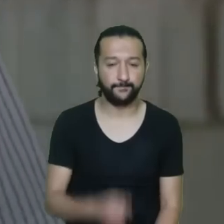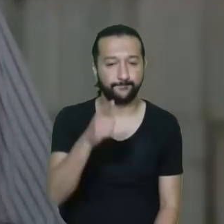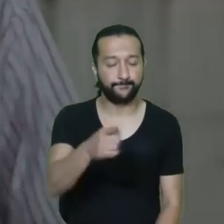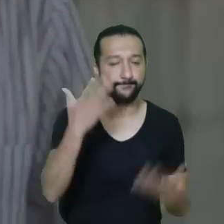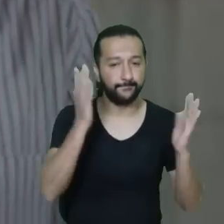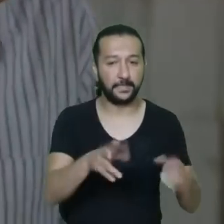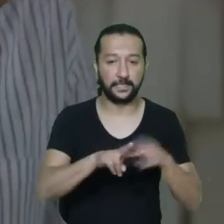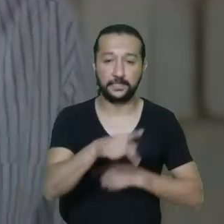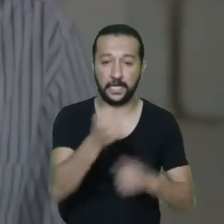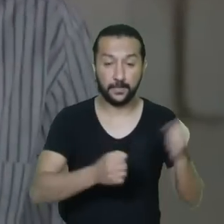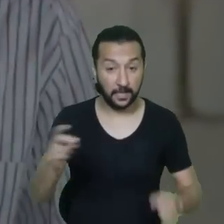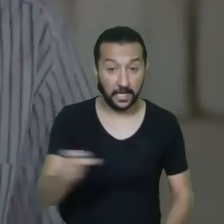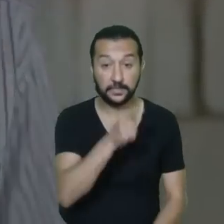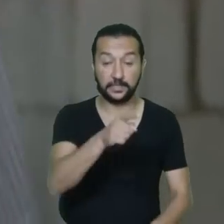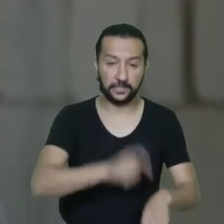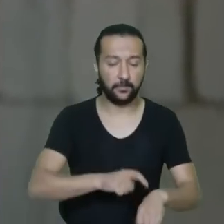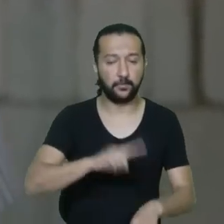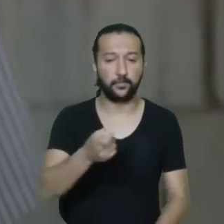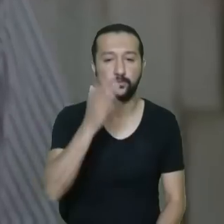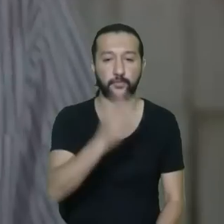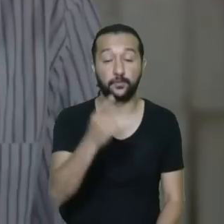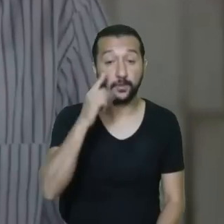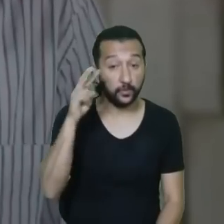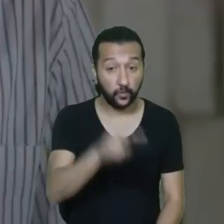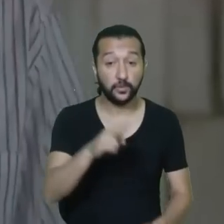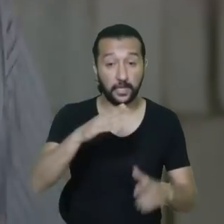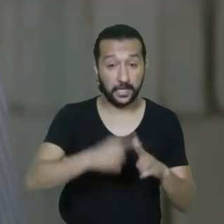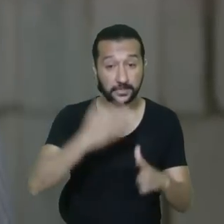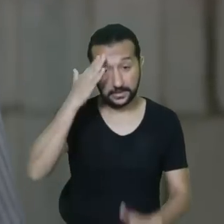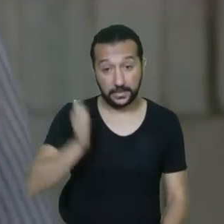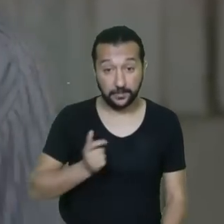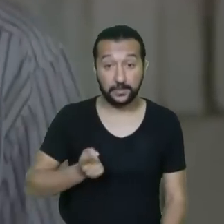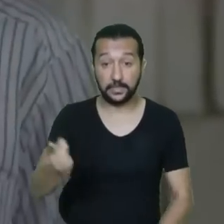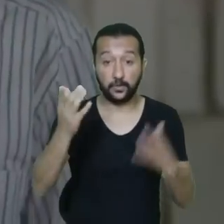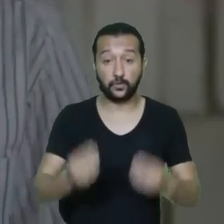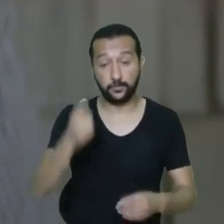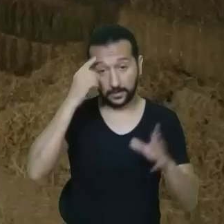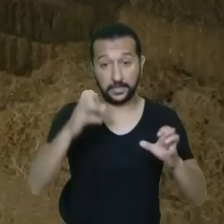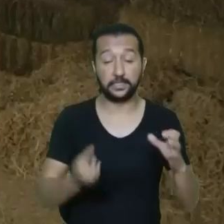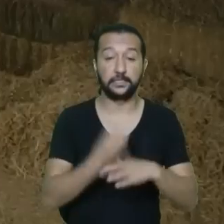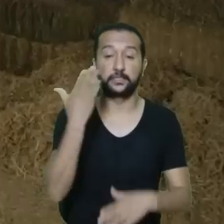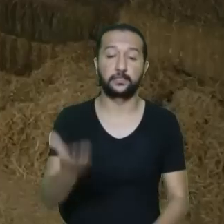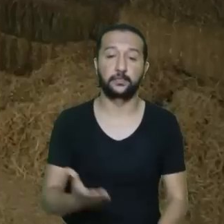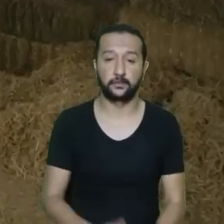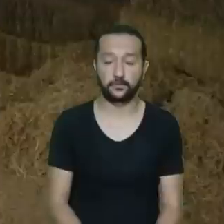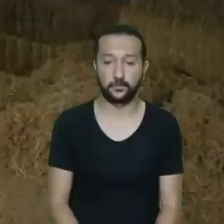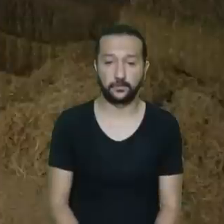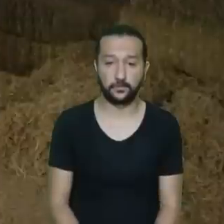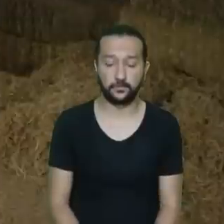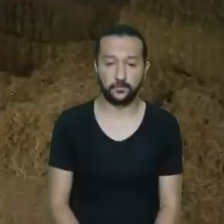Ulan gelsin. Arabaya kaçacak zamanı buldum. Biri görse, jandarmaya şikayet etse al başına belayı.